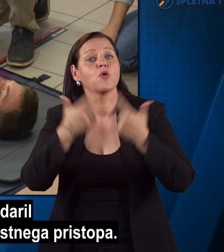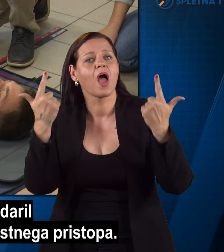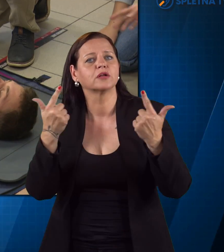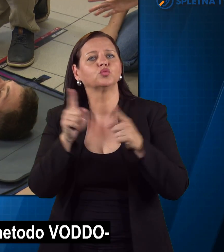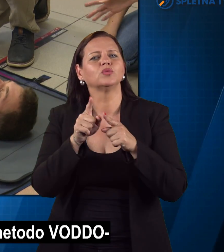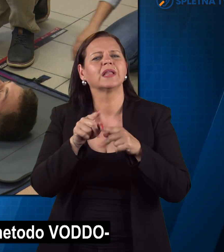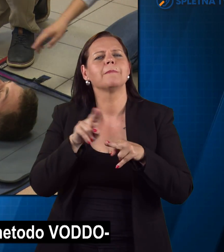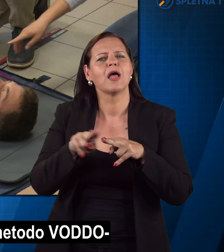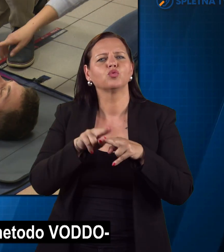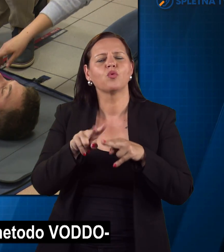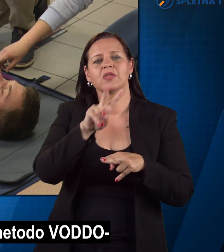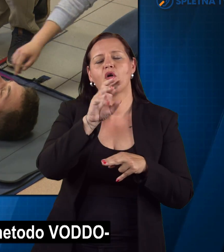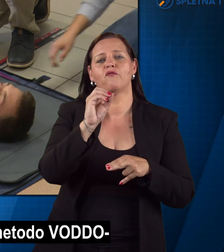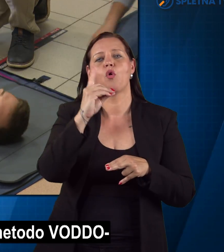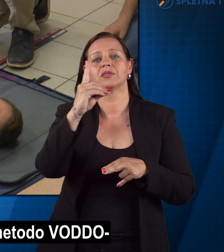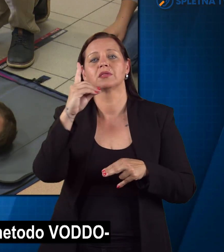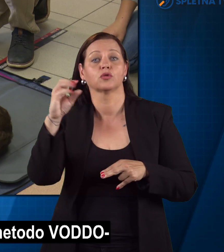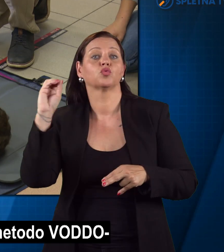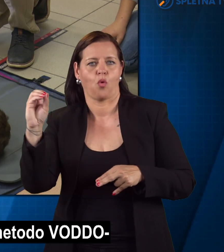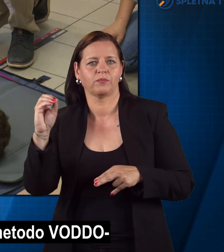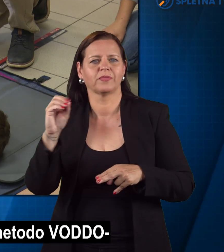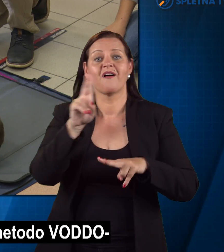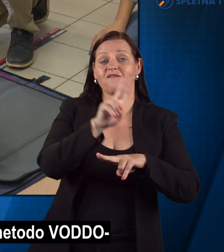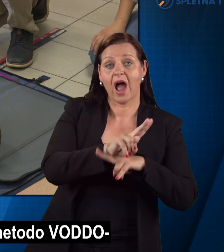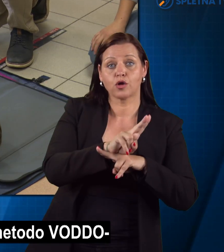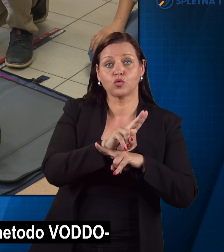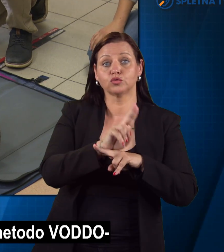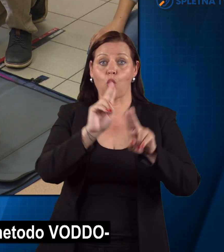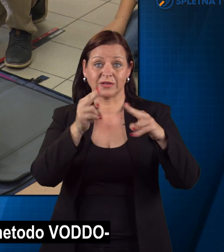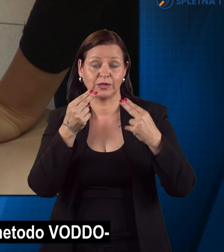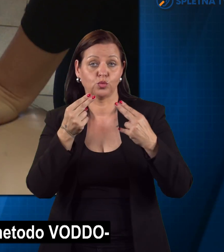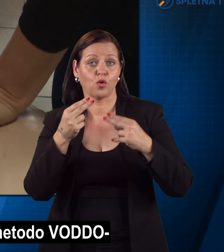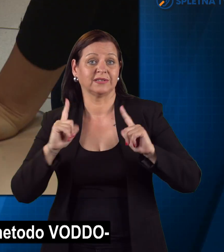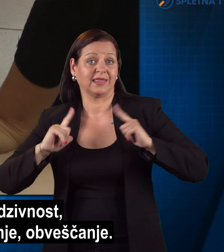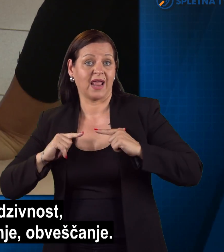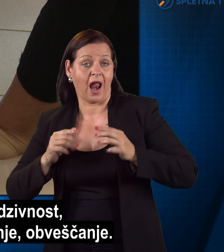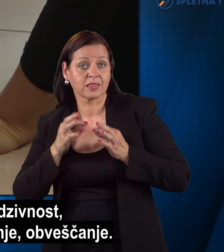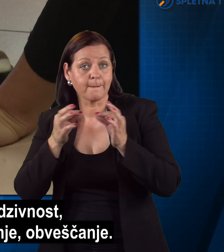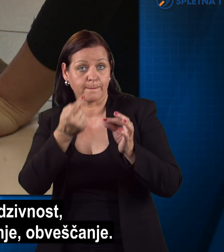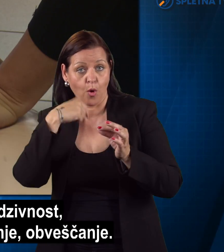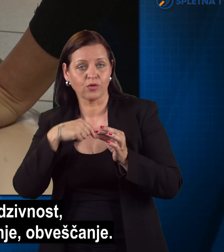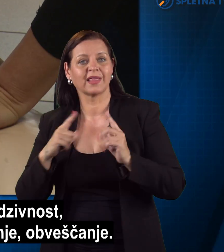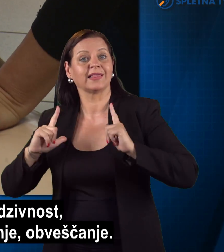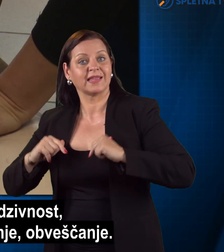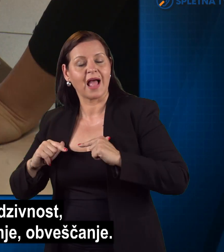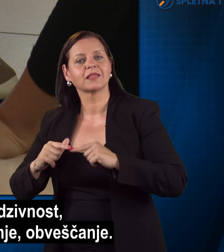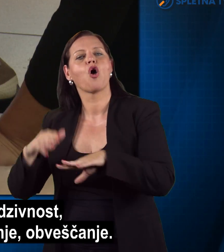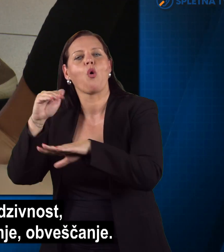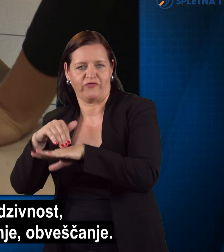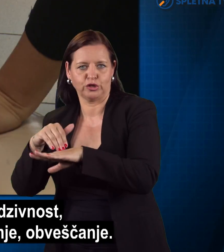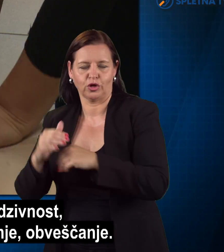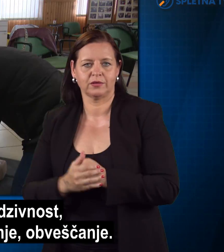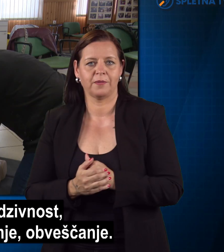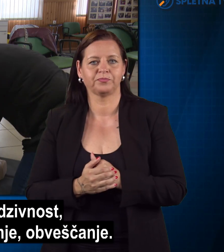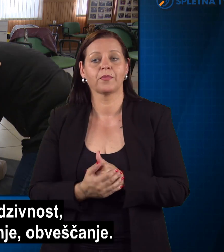pristopa. Pojasnil je tudi metodo VODDO: varnost, odzivnost,